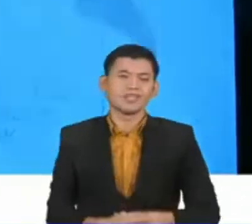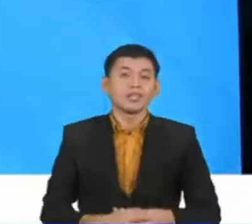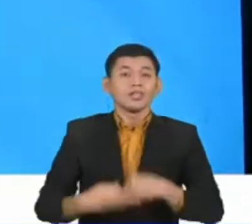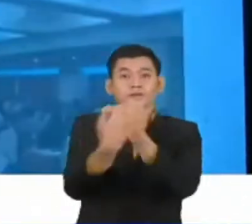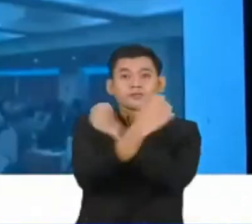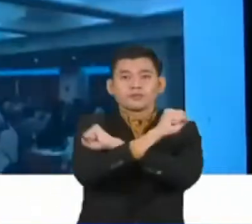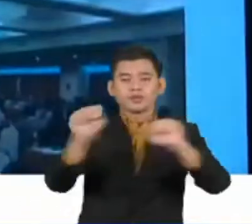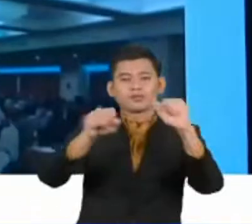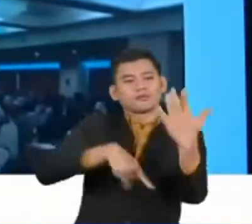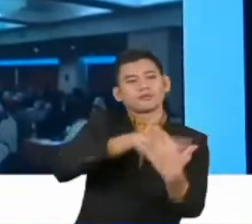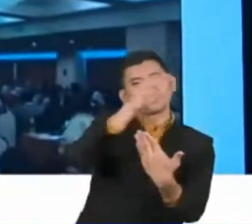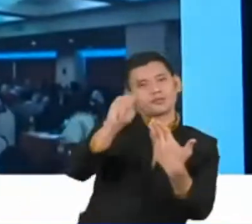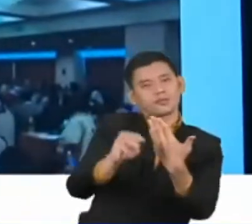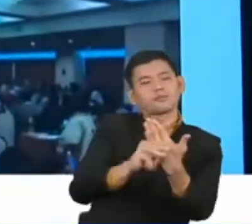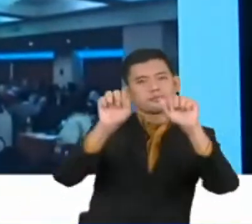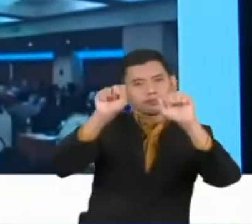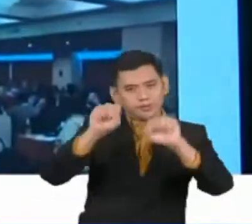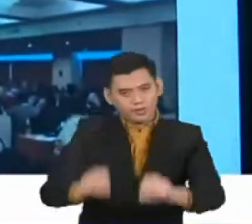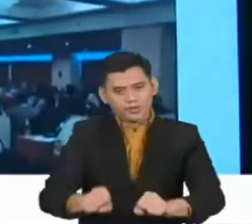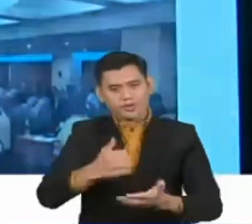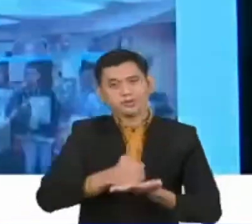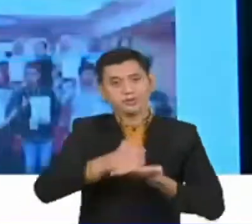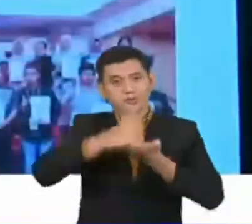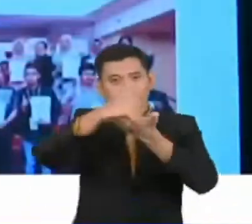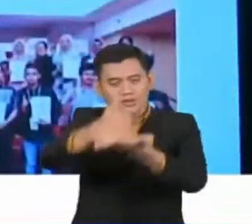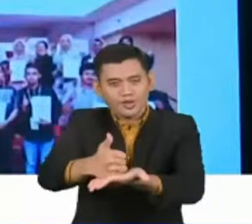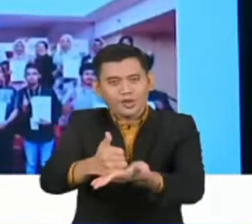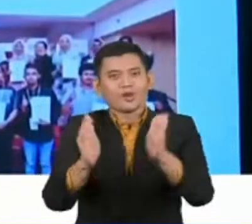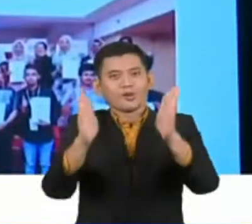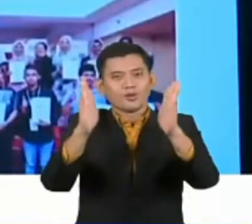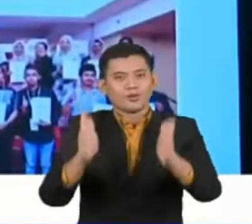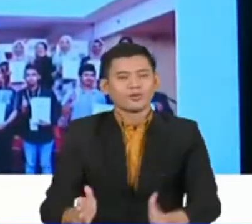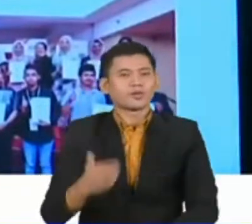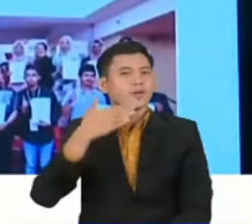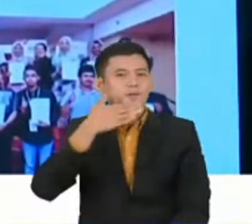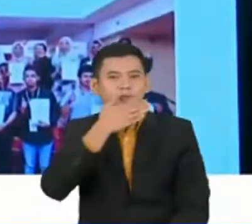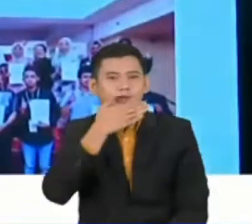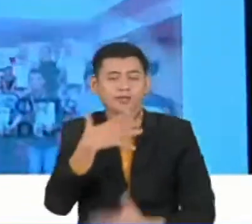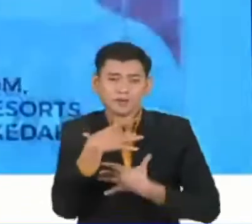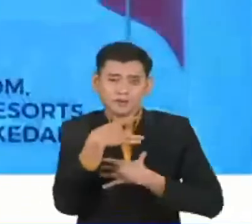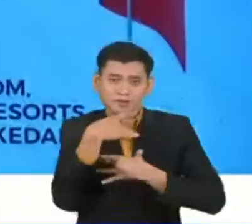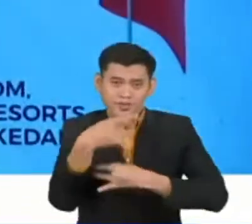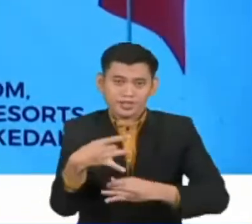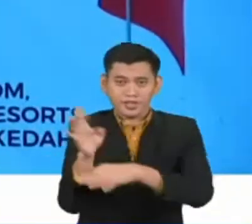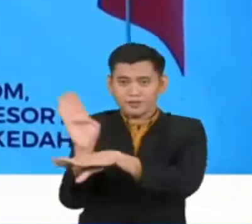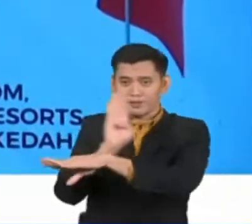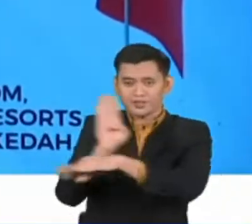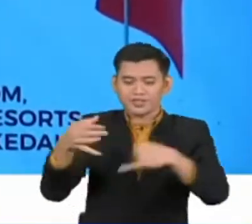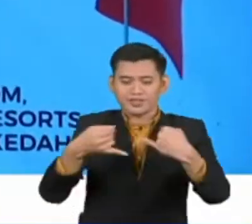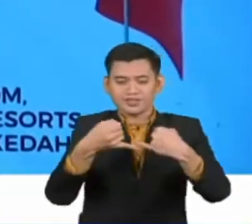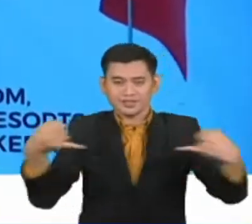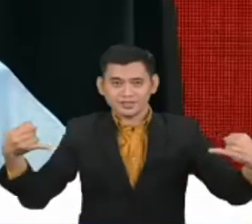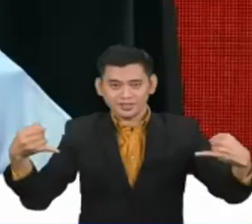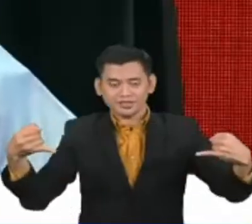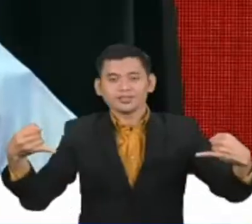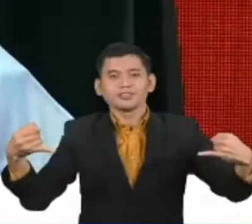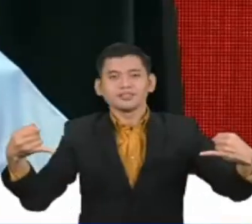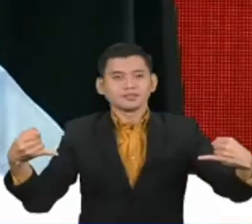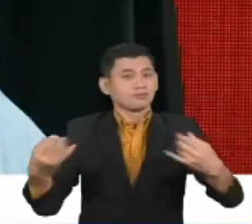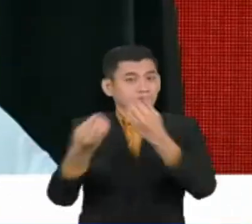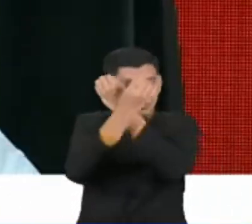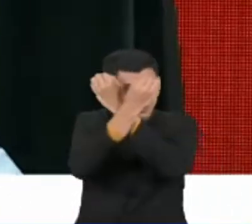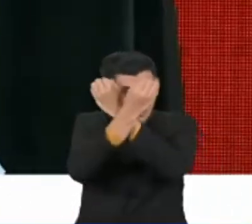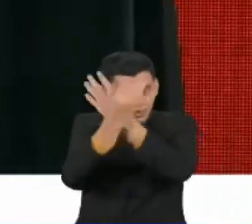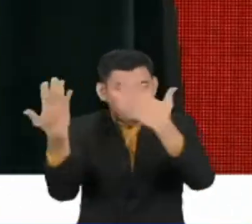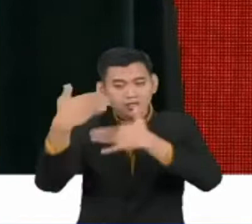Penyediaan skim tersebut turut membantu terutamanya generasi muda yang cenderung kepada perniagaan secara dalam talian. Beliau berkata